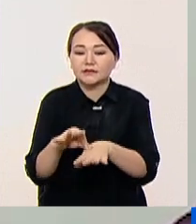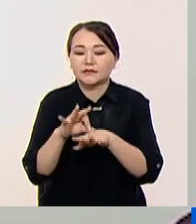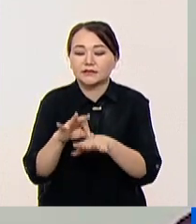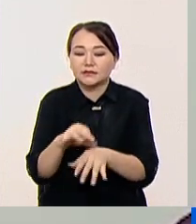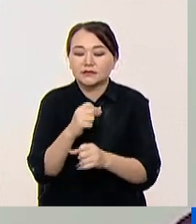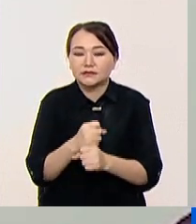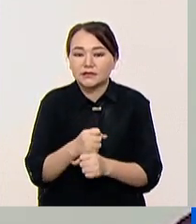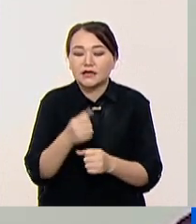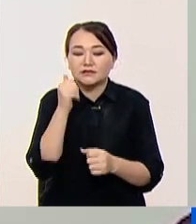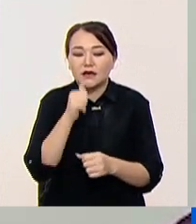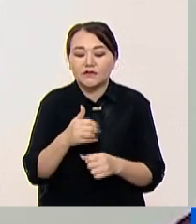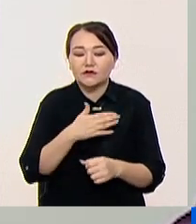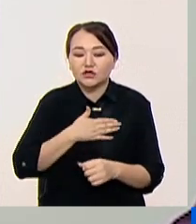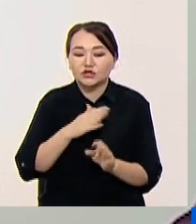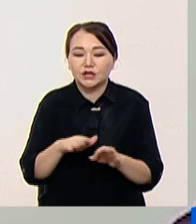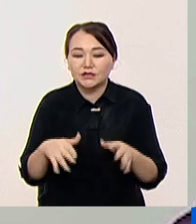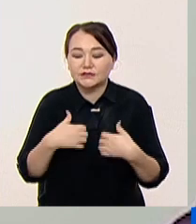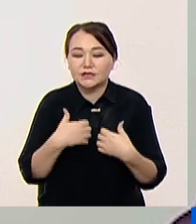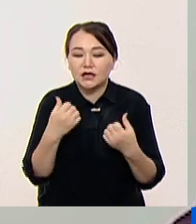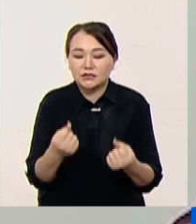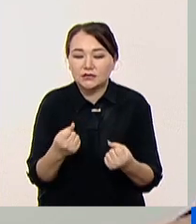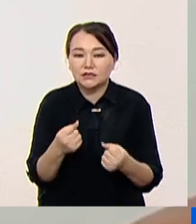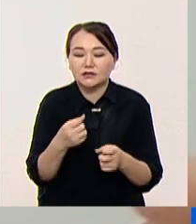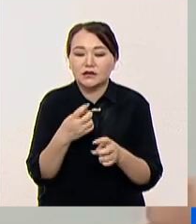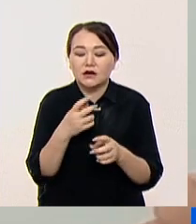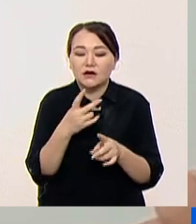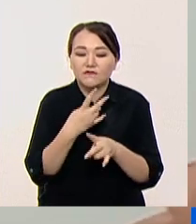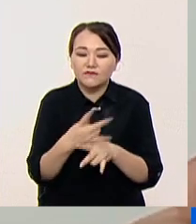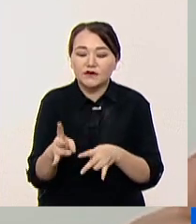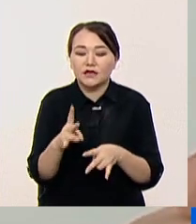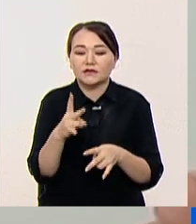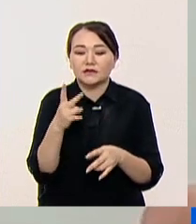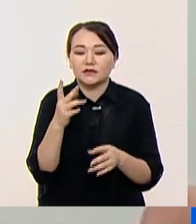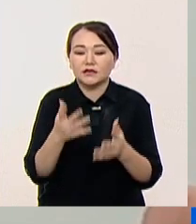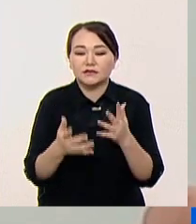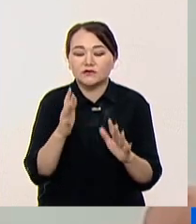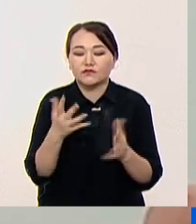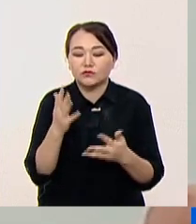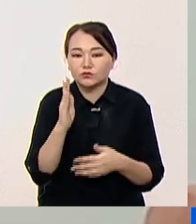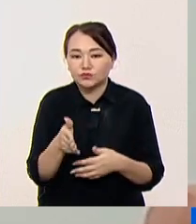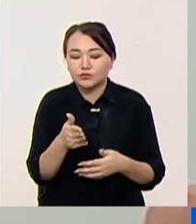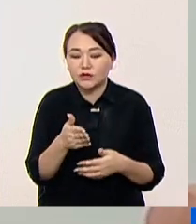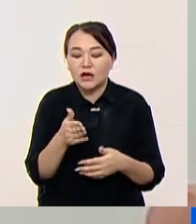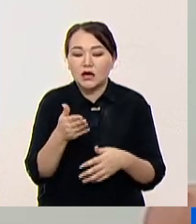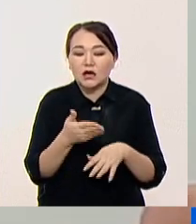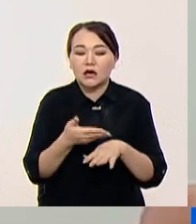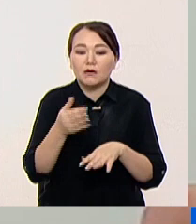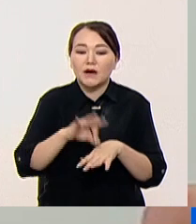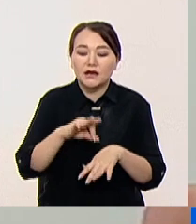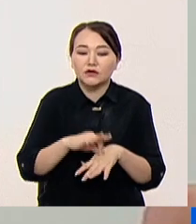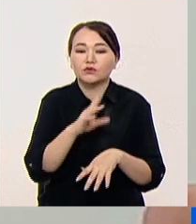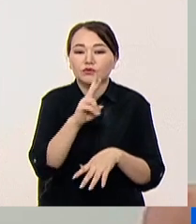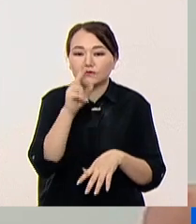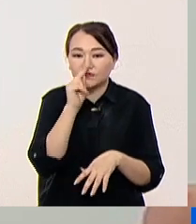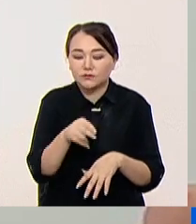Ертең біздің балаларымыздың денсаулығына кері әсерін тигізіп жатса, ауырып жатса, кім